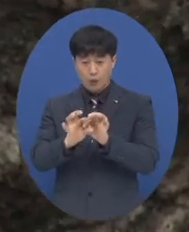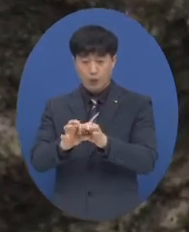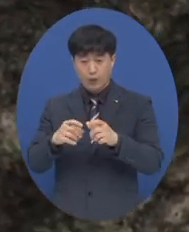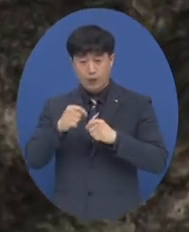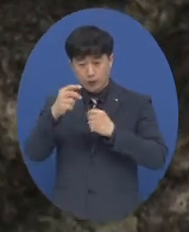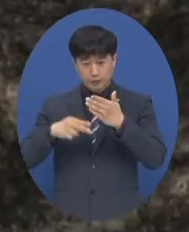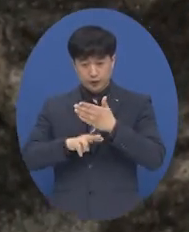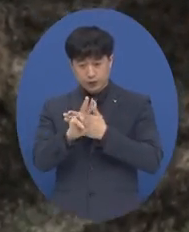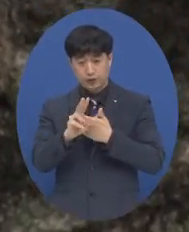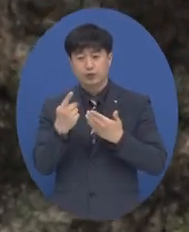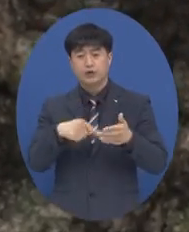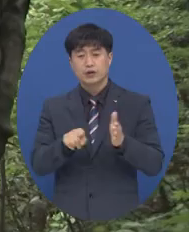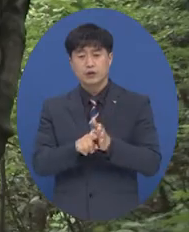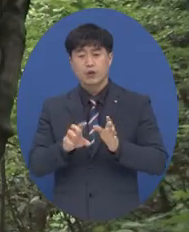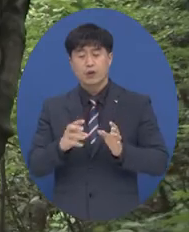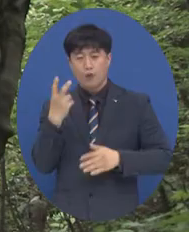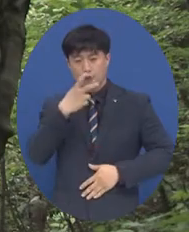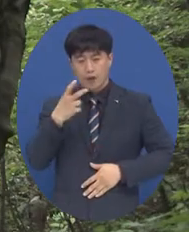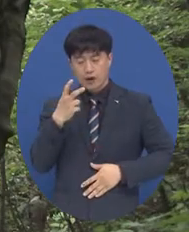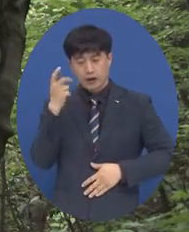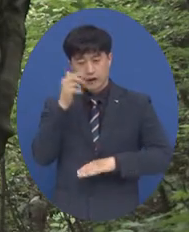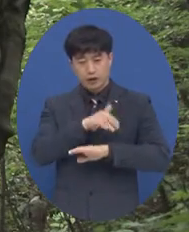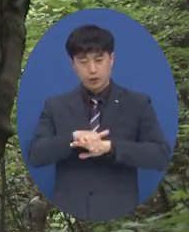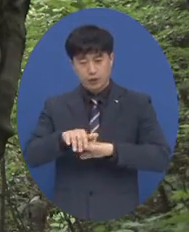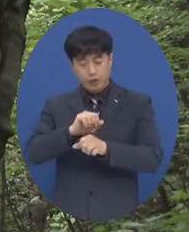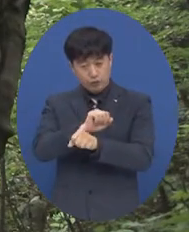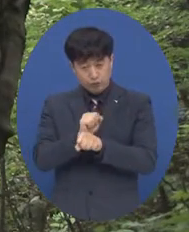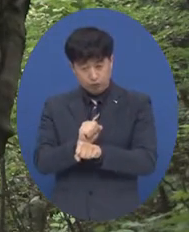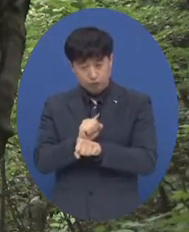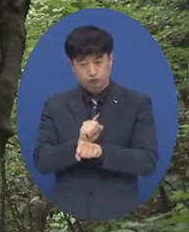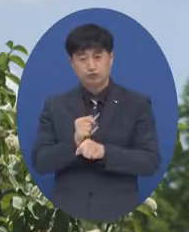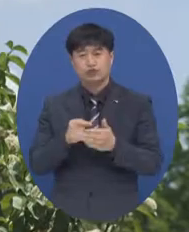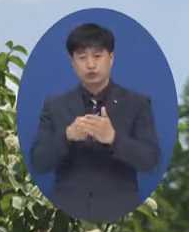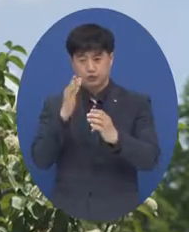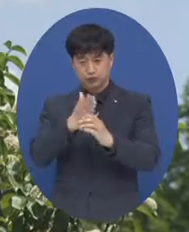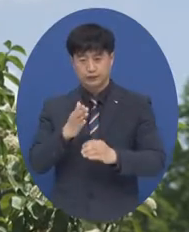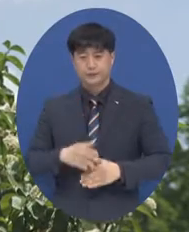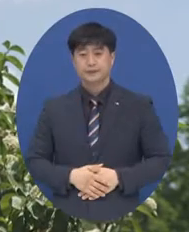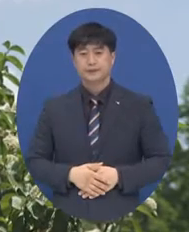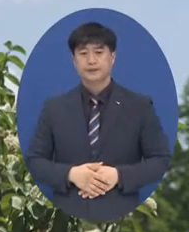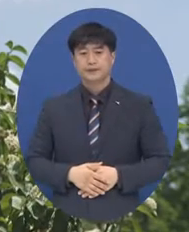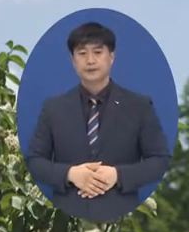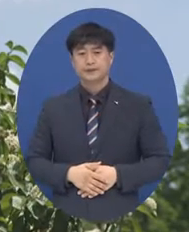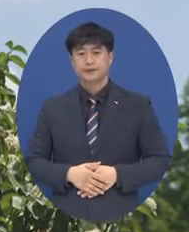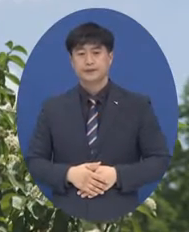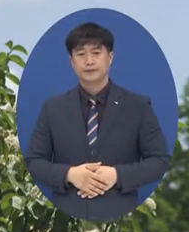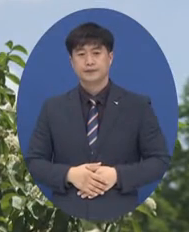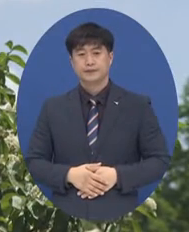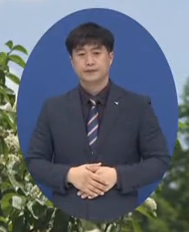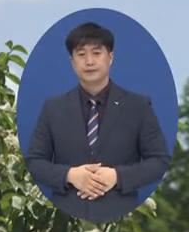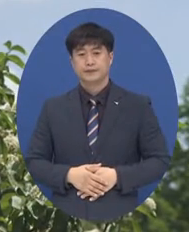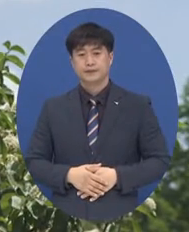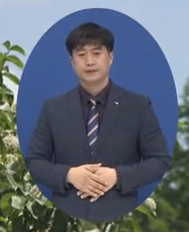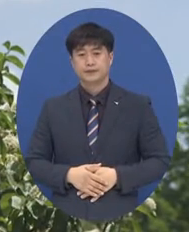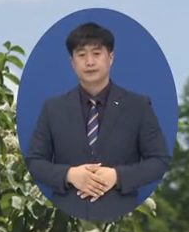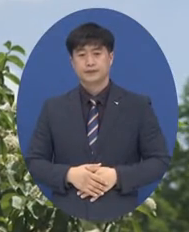비전을 제시하기 위해 관리계획 연구용역을 추진 중입니다 경기 주최 비 김태희 입니다